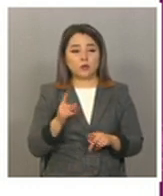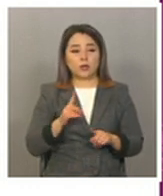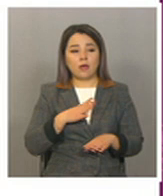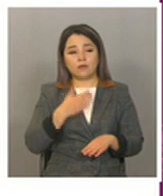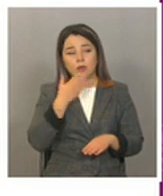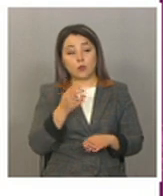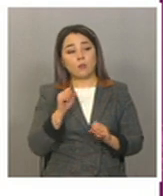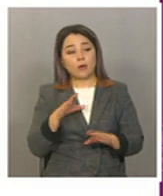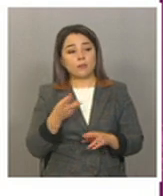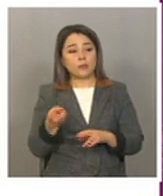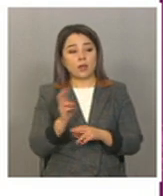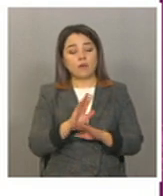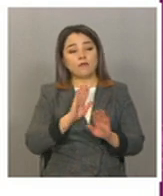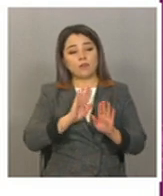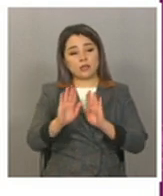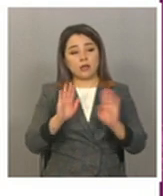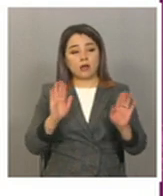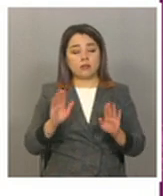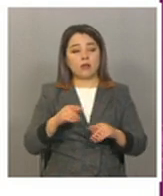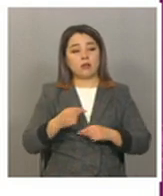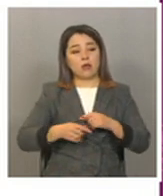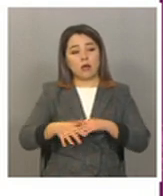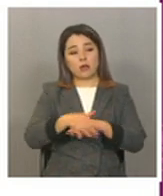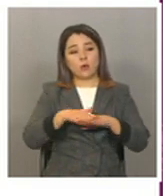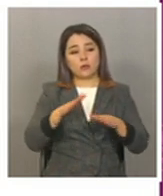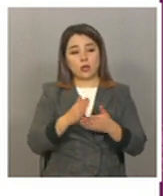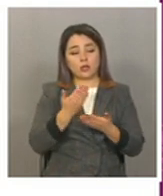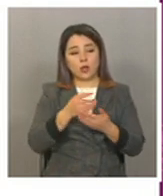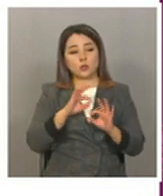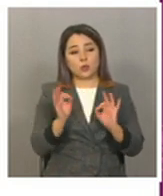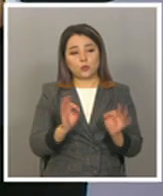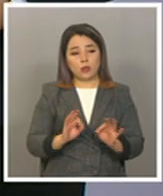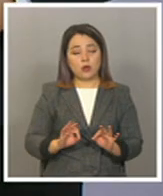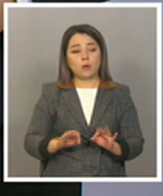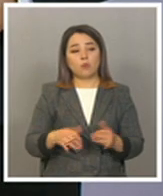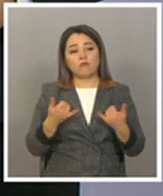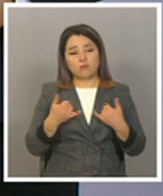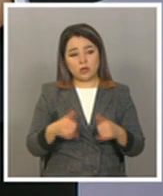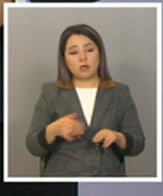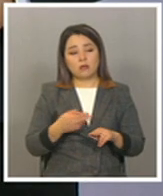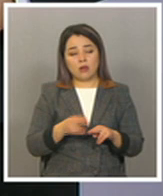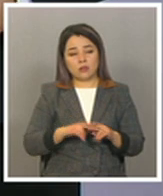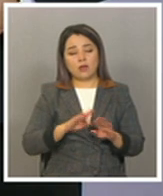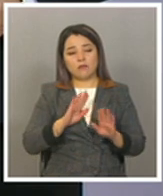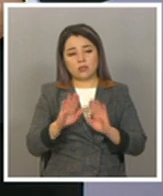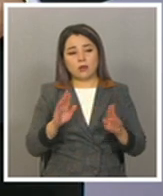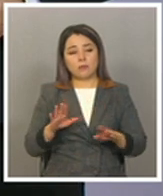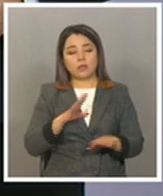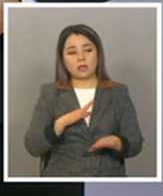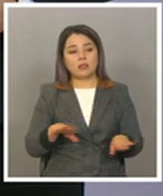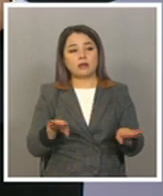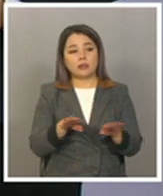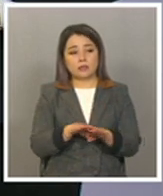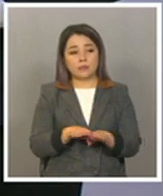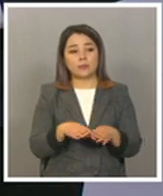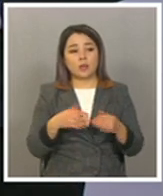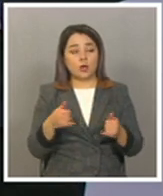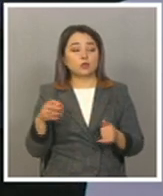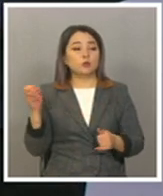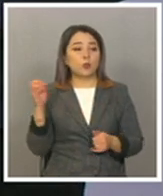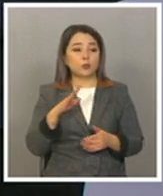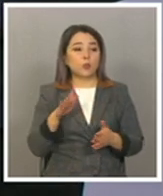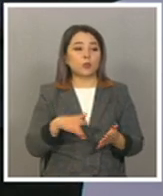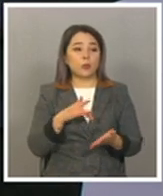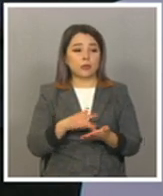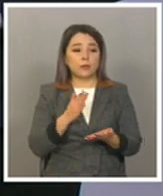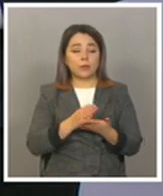выставку народно-прикладного искусства? Увы, выставка была закрыта. В повести «Дальнейшие приключения в солнечном городе» Николая